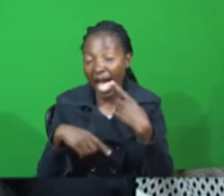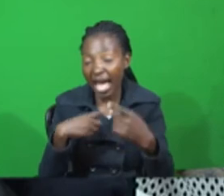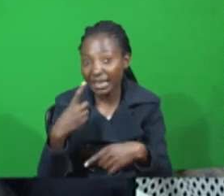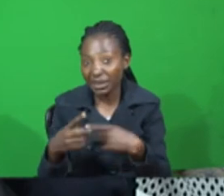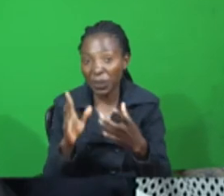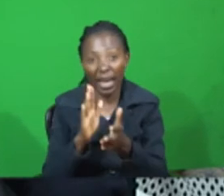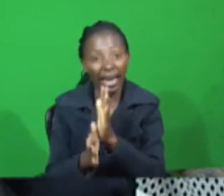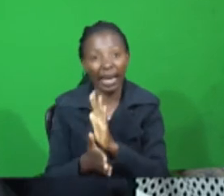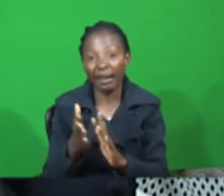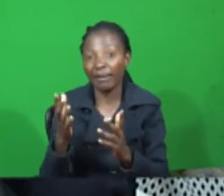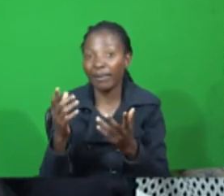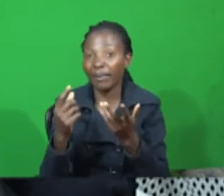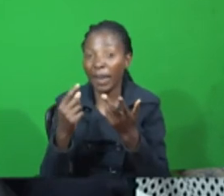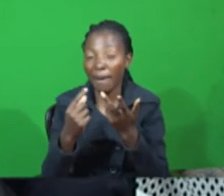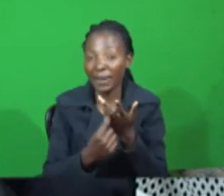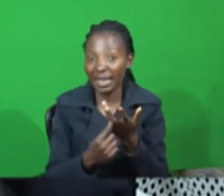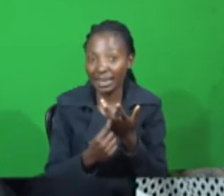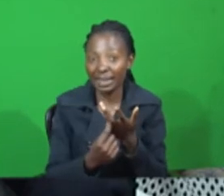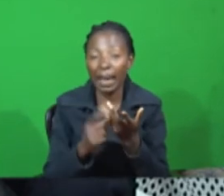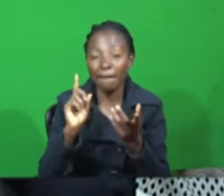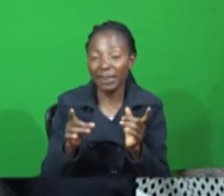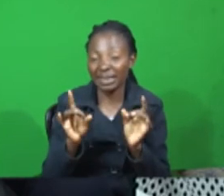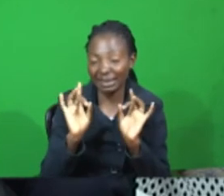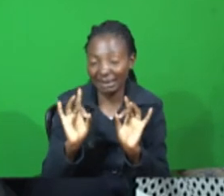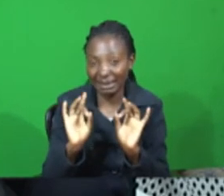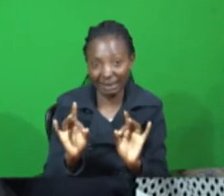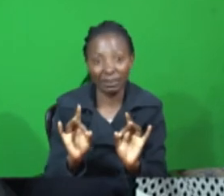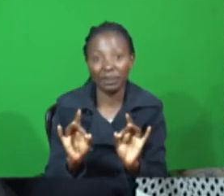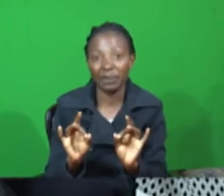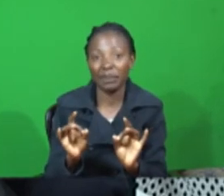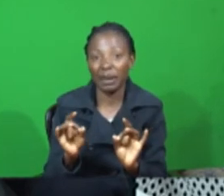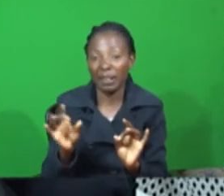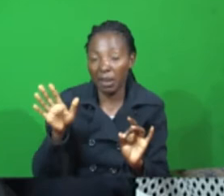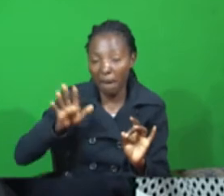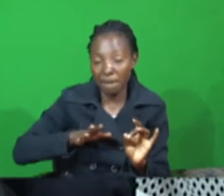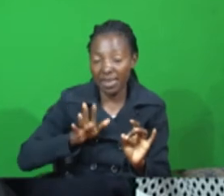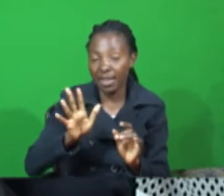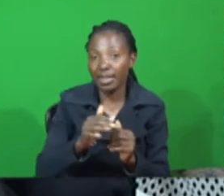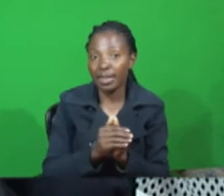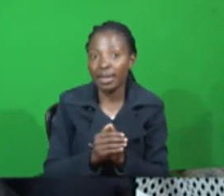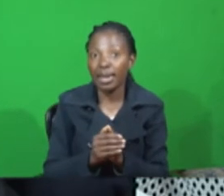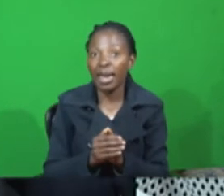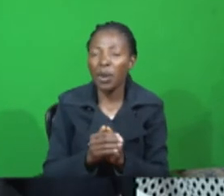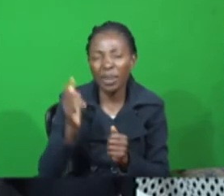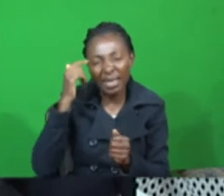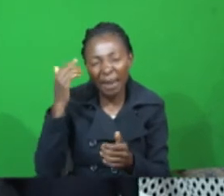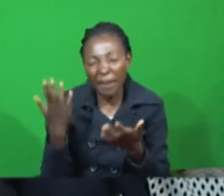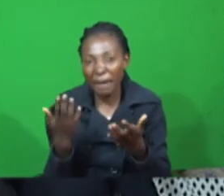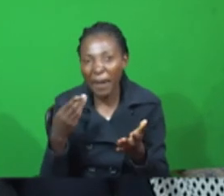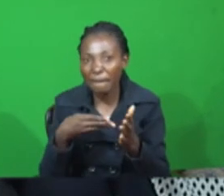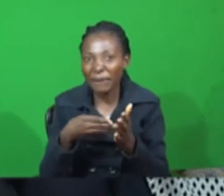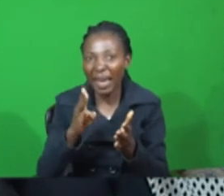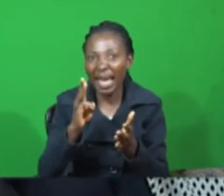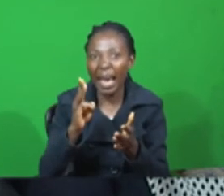chete vari vapenyu ndiwo akavasvitsa pachimiro chakadaro but isusu manjeka tinofunga kuti tikabhadhara damage